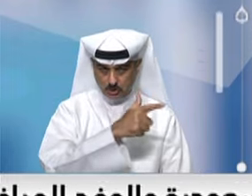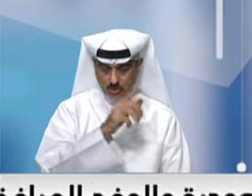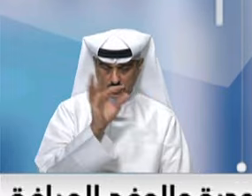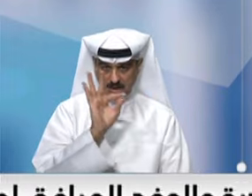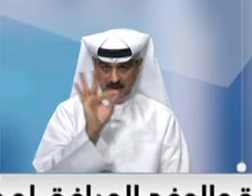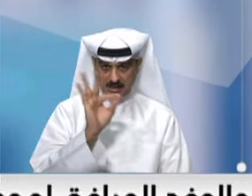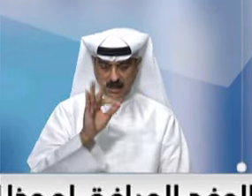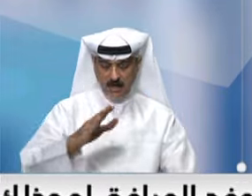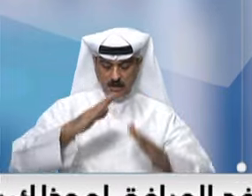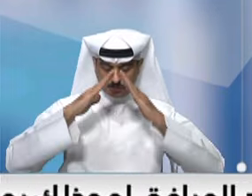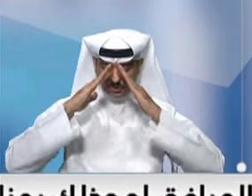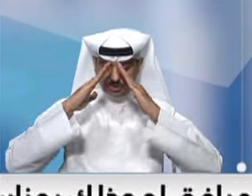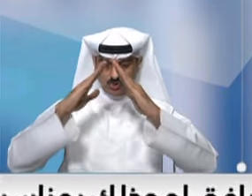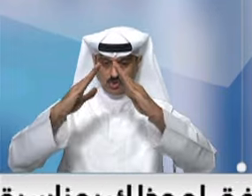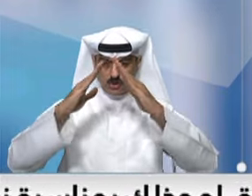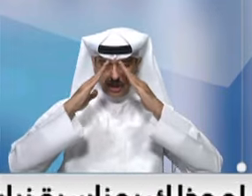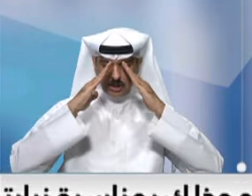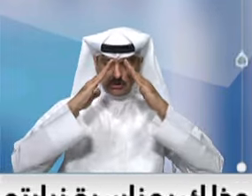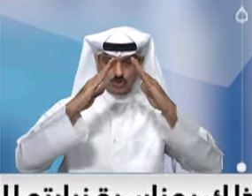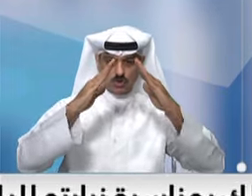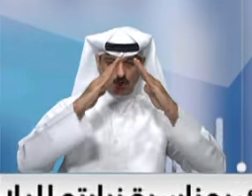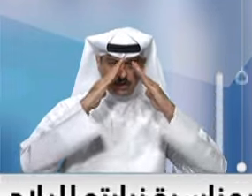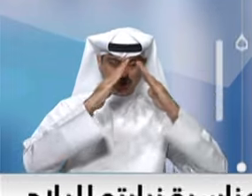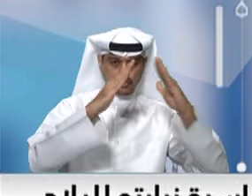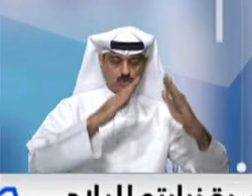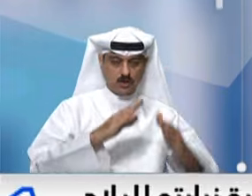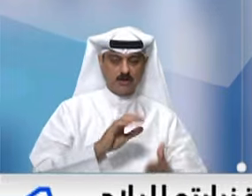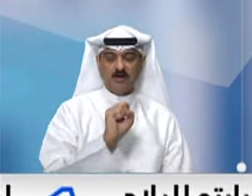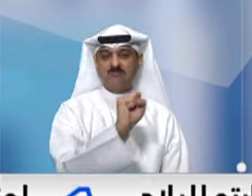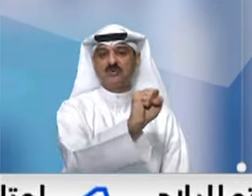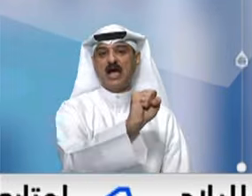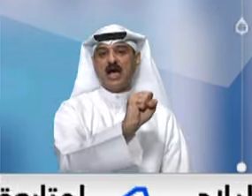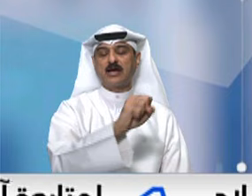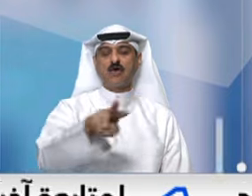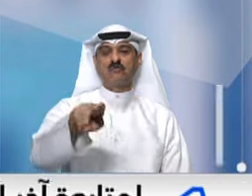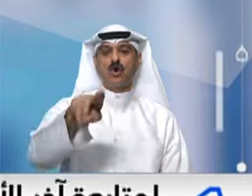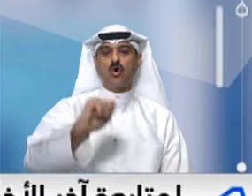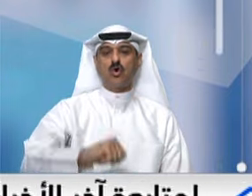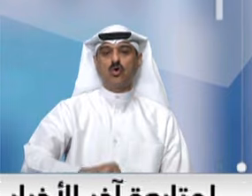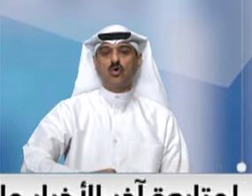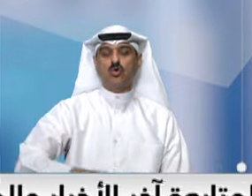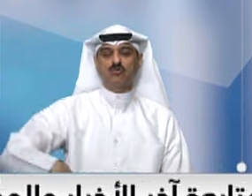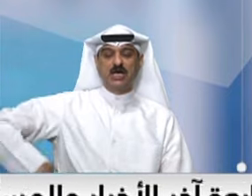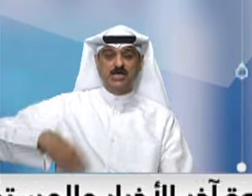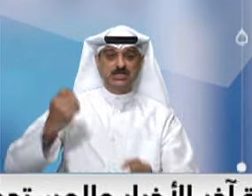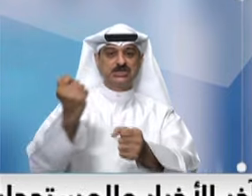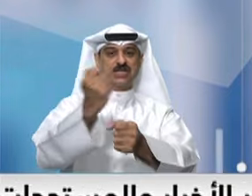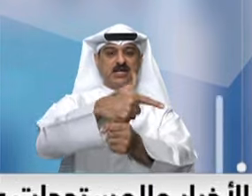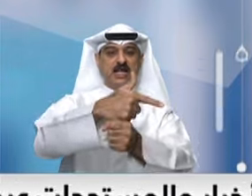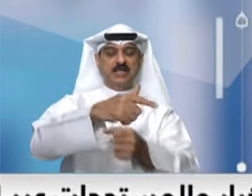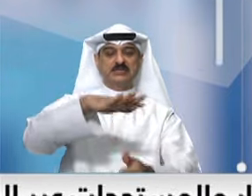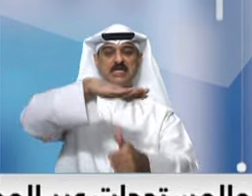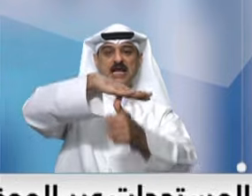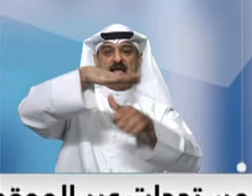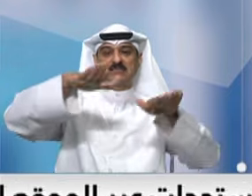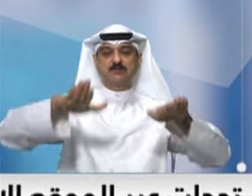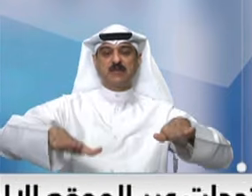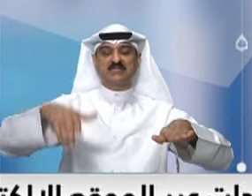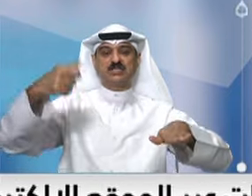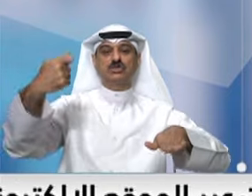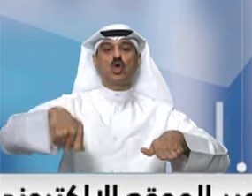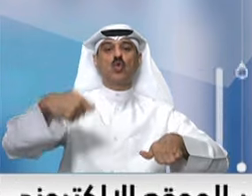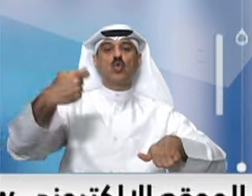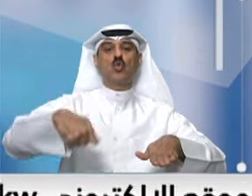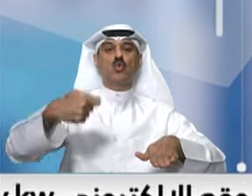خالد الحمد المبارك الصباح حفظه الله اخي صاحب السمو الملكي الامير محمد بن سل بن عبد العزيز